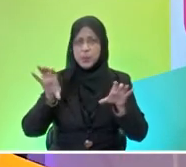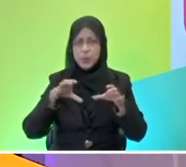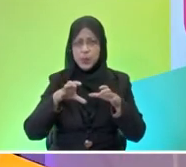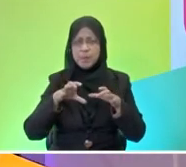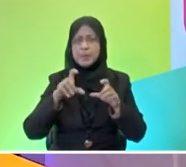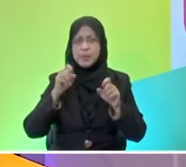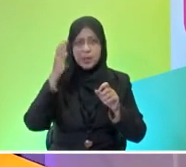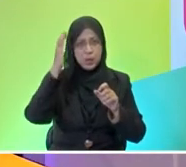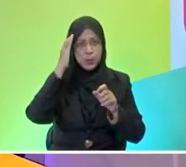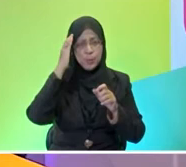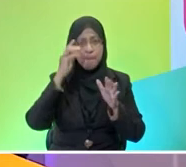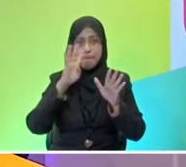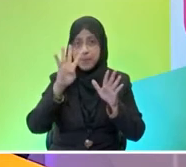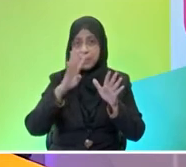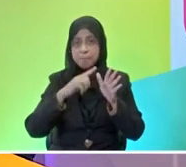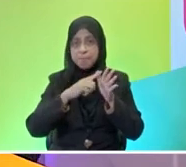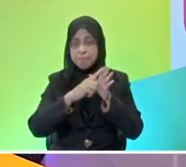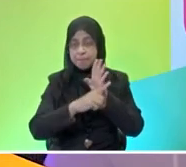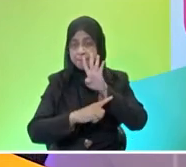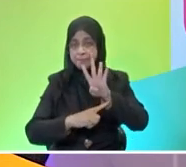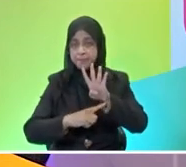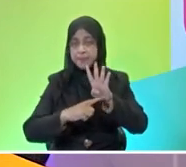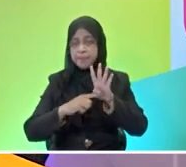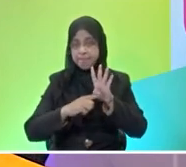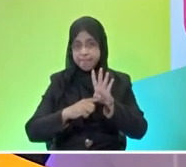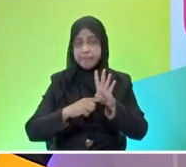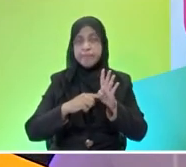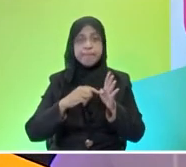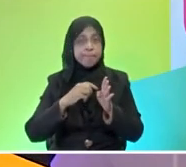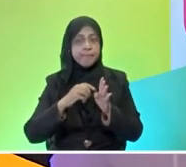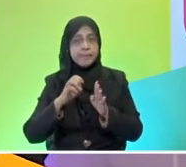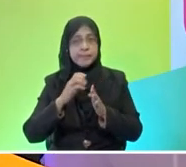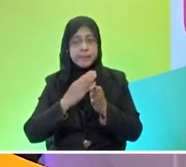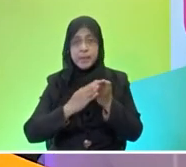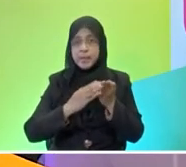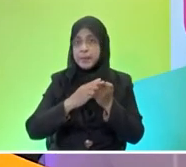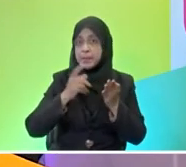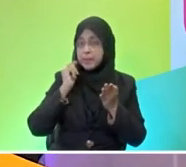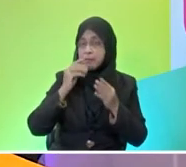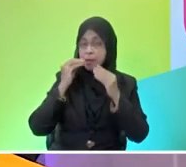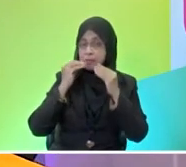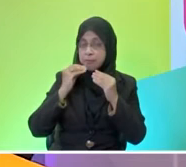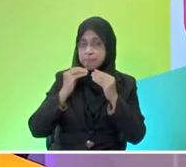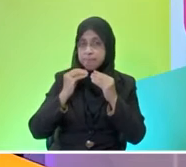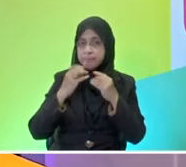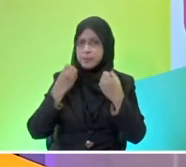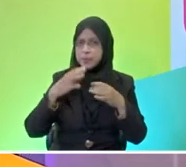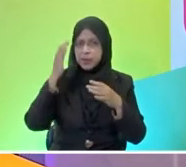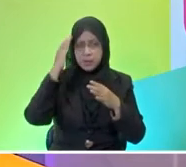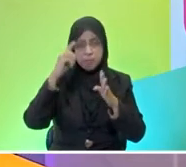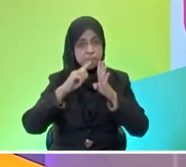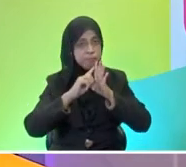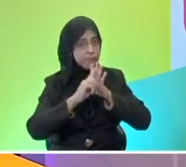elemen-elemen yang perlu digunakan untuk pelanggaran robot lah untuk haniflaka roboh jadi apabila Hanif dan mengetahui apa